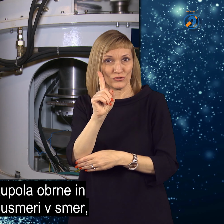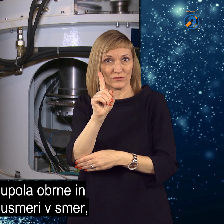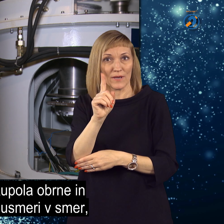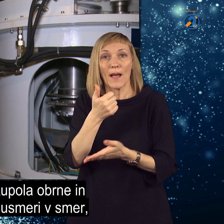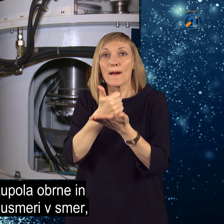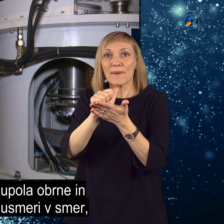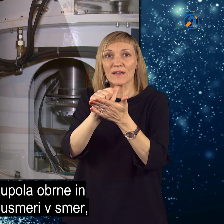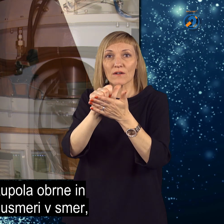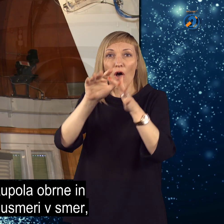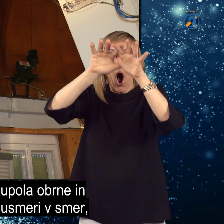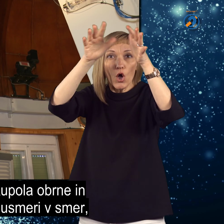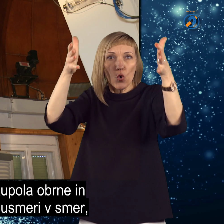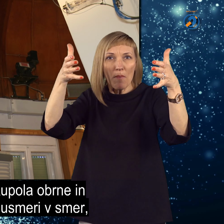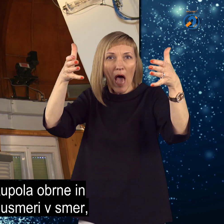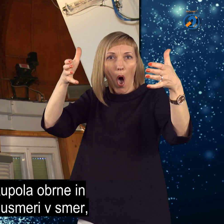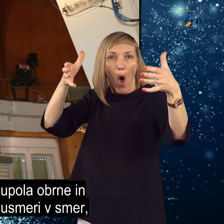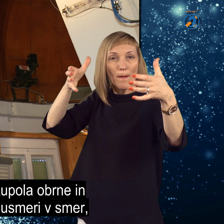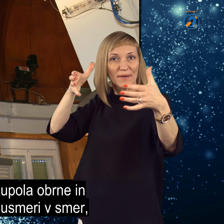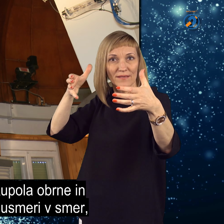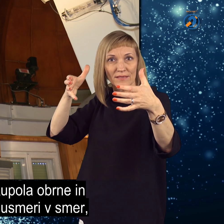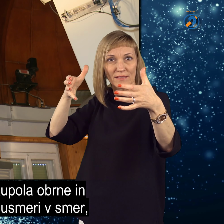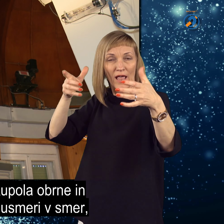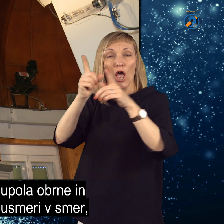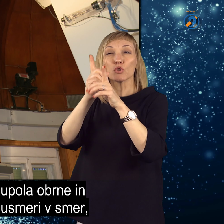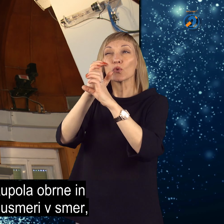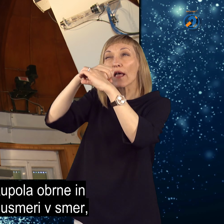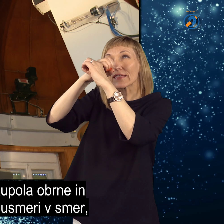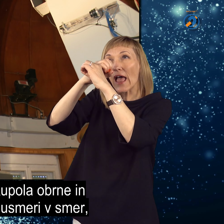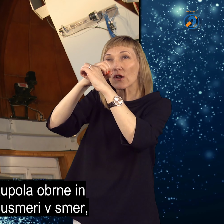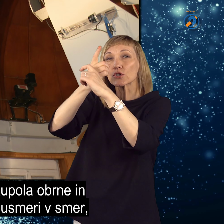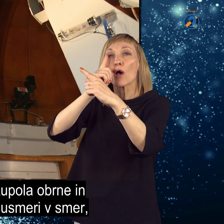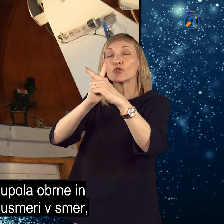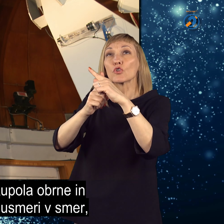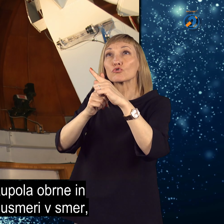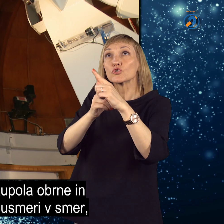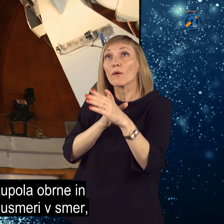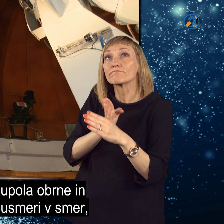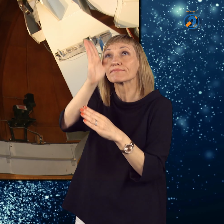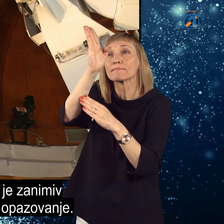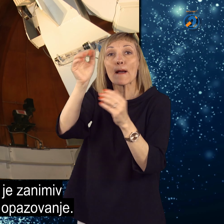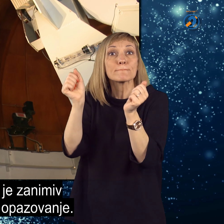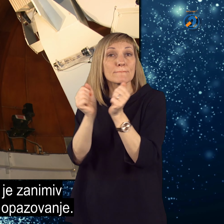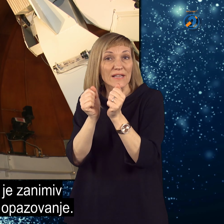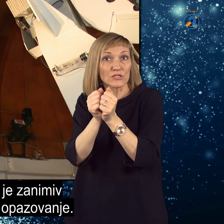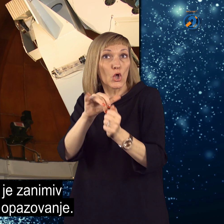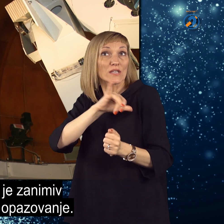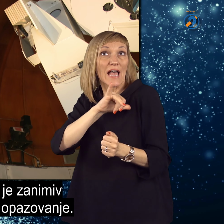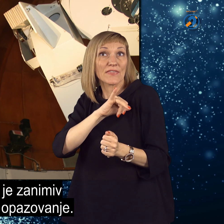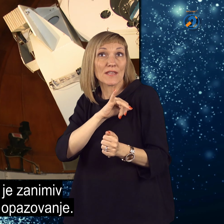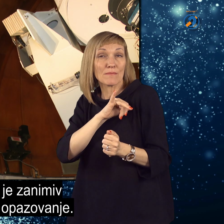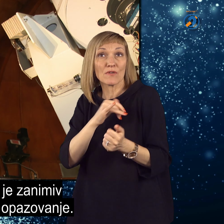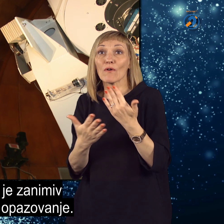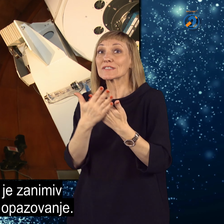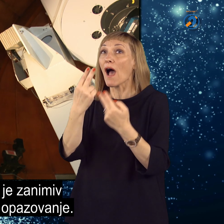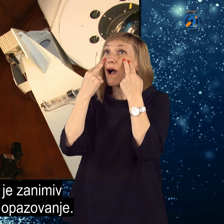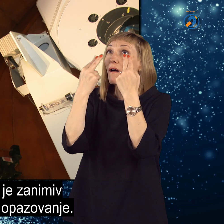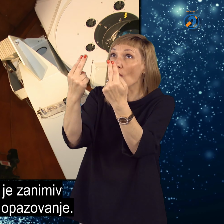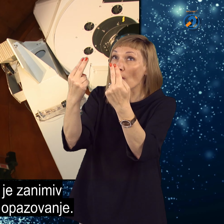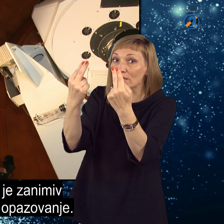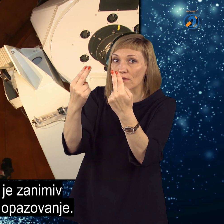se najprej kupola obrne in tudi teleskop, v smer, v kateri je zanimiv objekt za